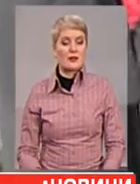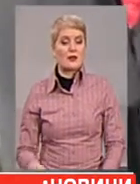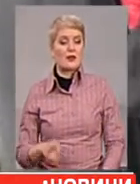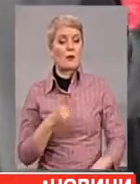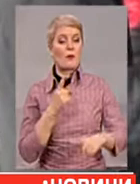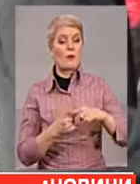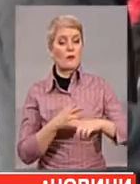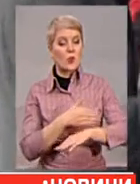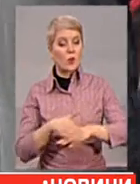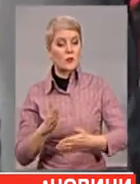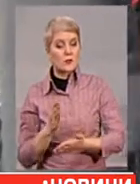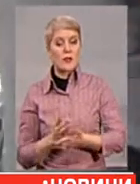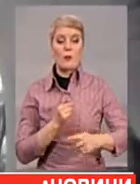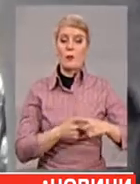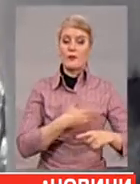вулиці, половина ні, через дом.